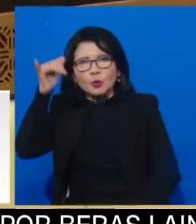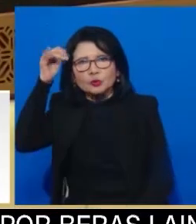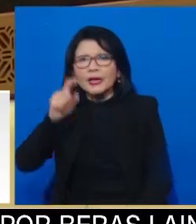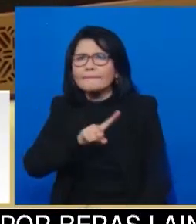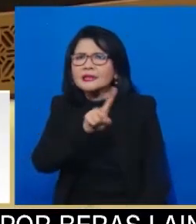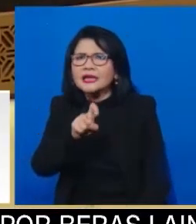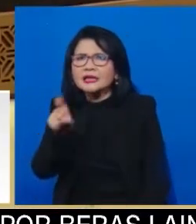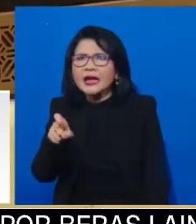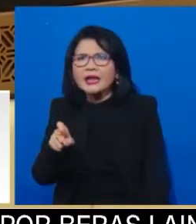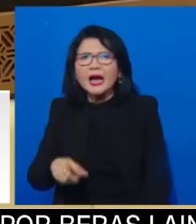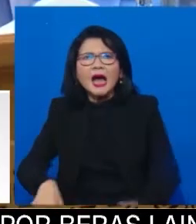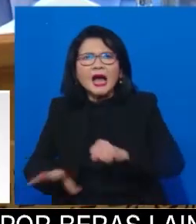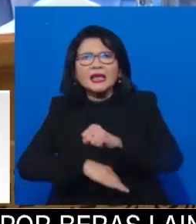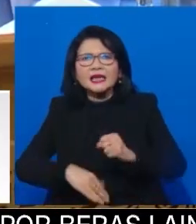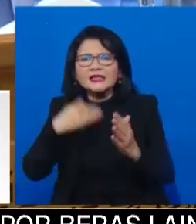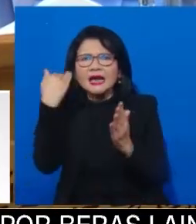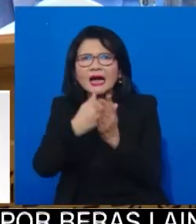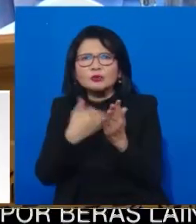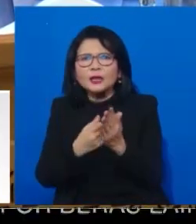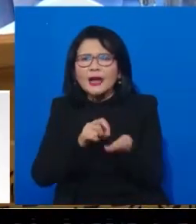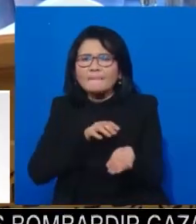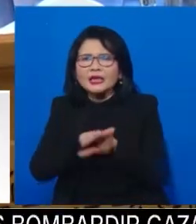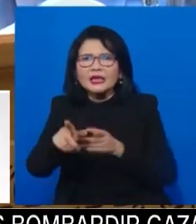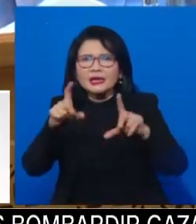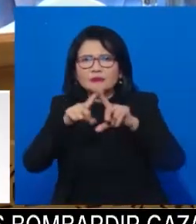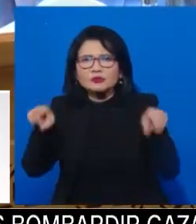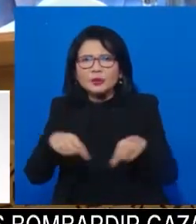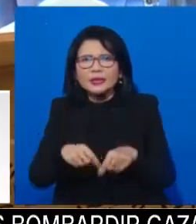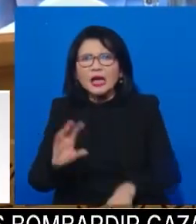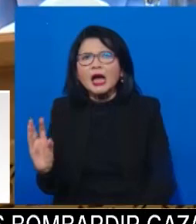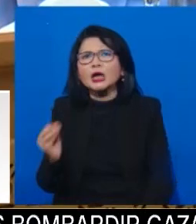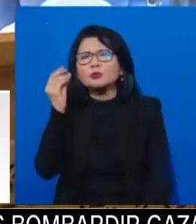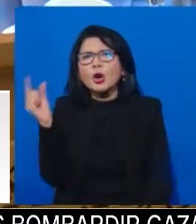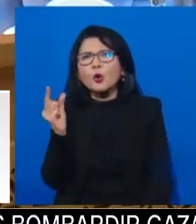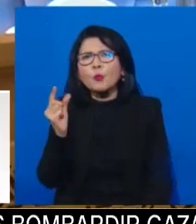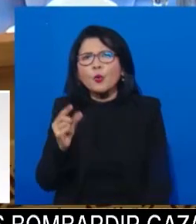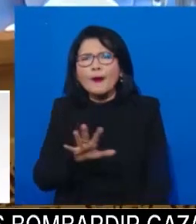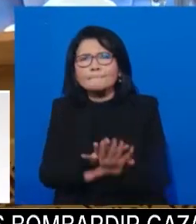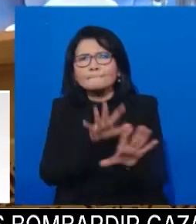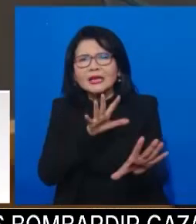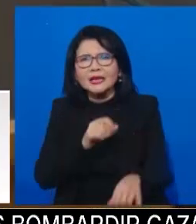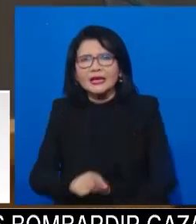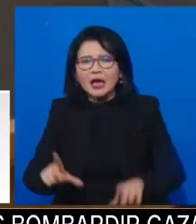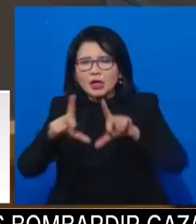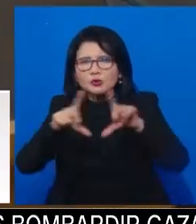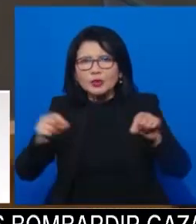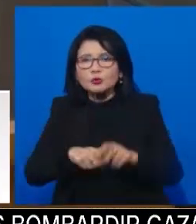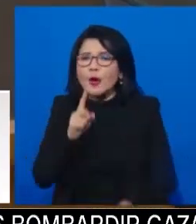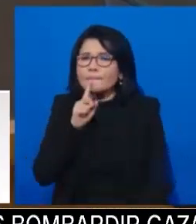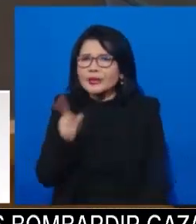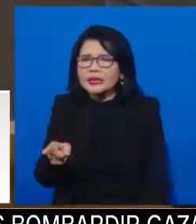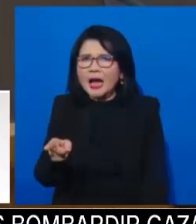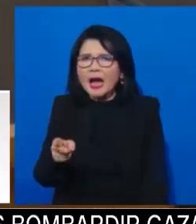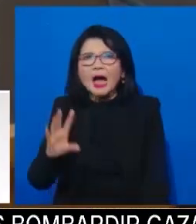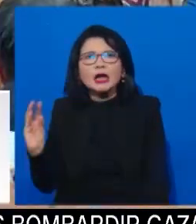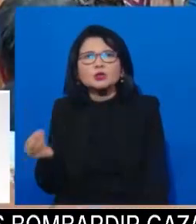mempertanyakan landasan aturan mengirimkan surat edaran kepada para ketua umum partai Adapun surat edaran tersebut berisikan Perintah agar para